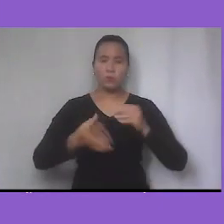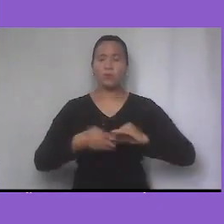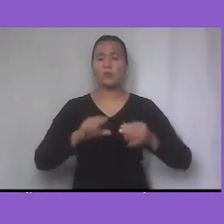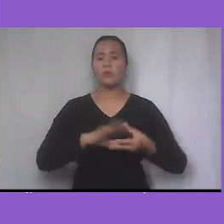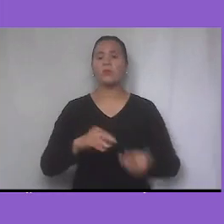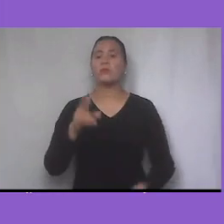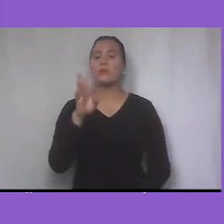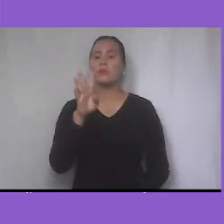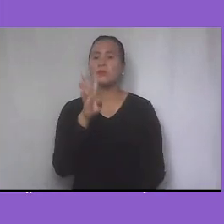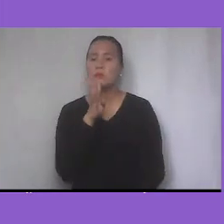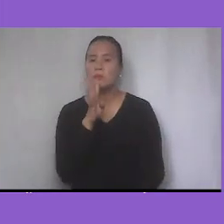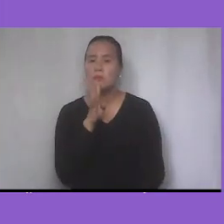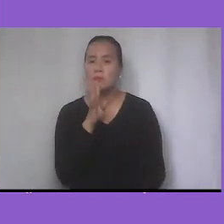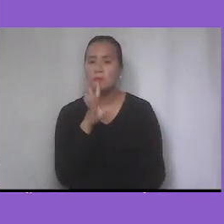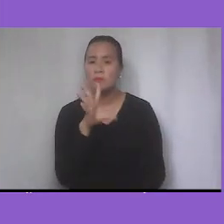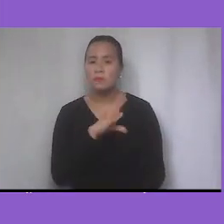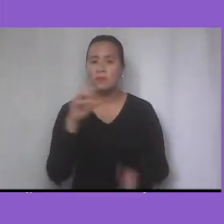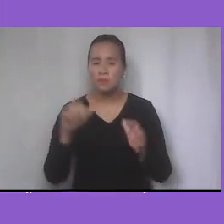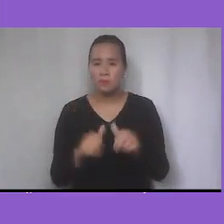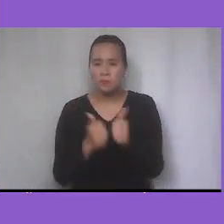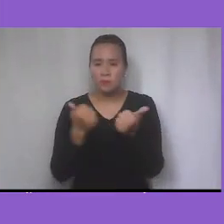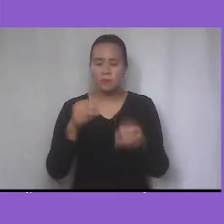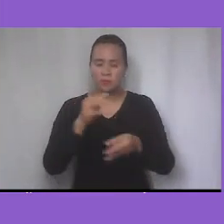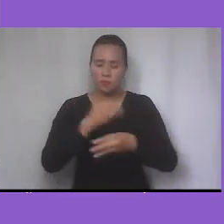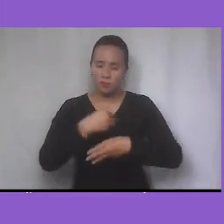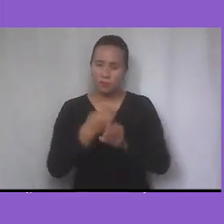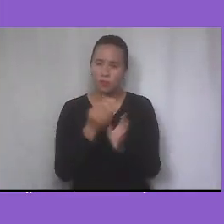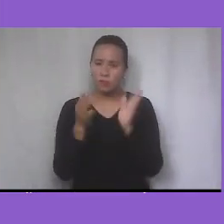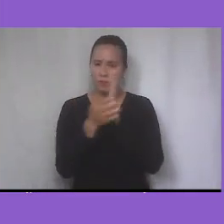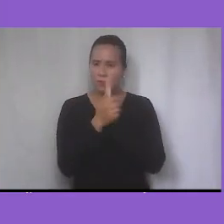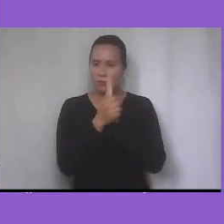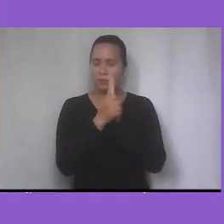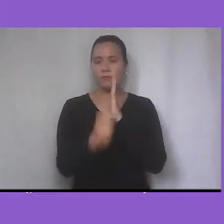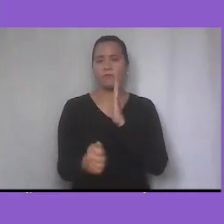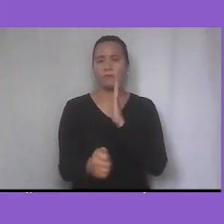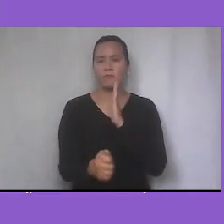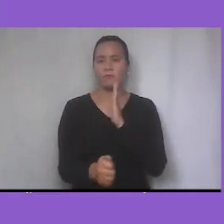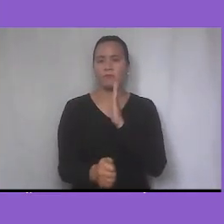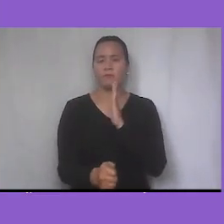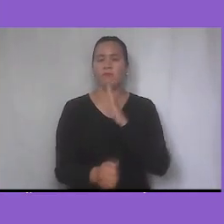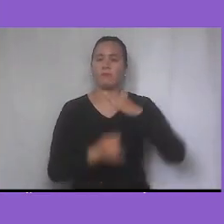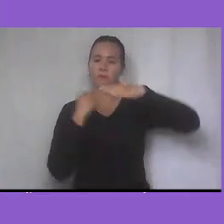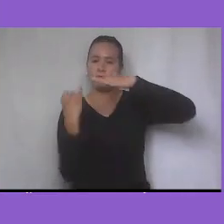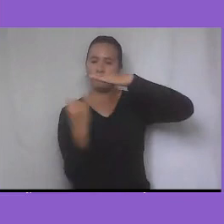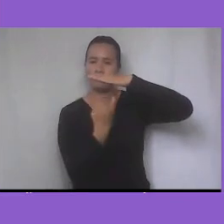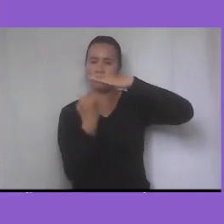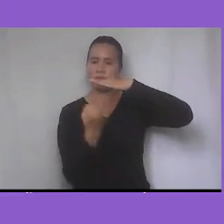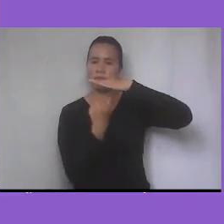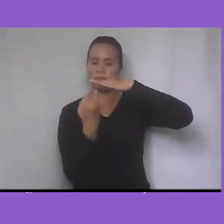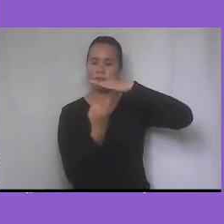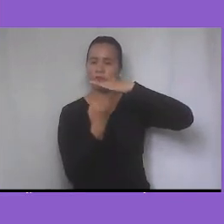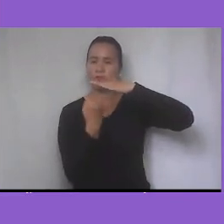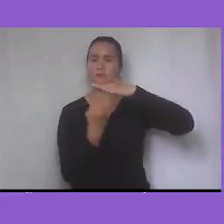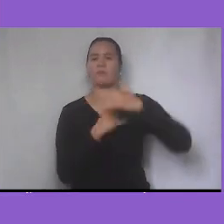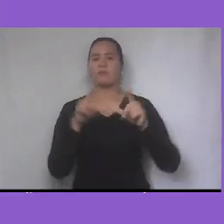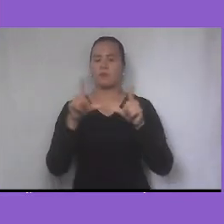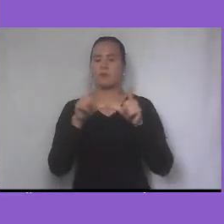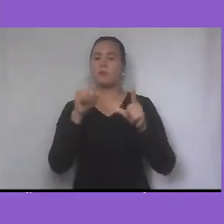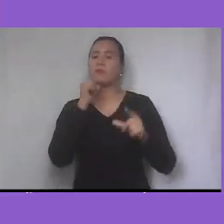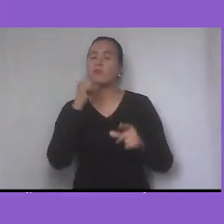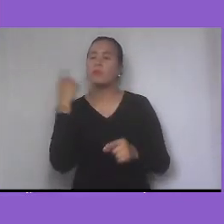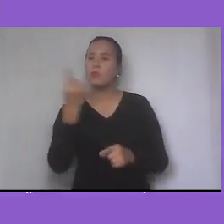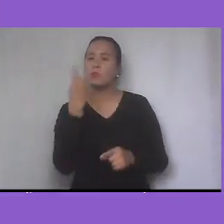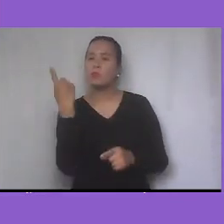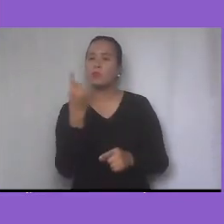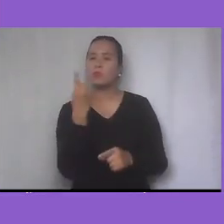ng kung paano gawing bihasa magbasa ang mga nasa intermediate level. hindi lang primary level.